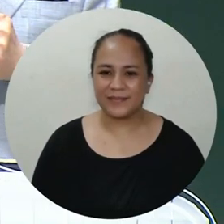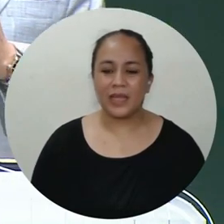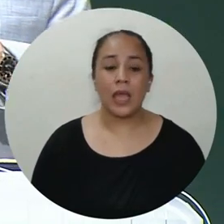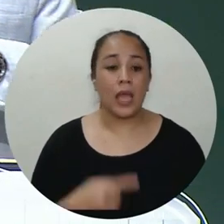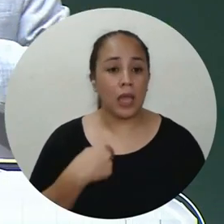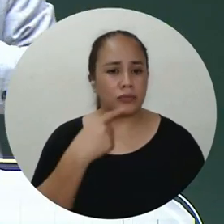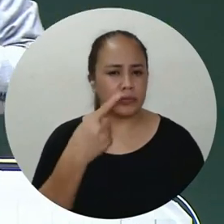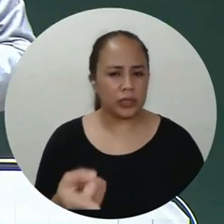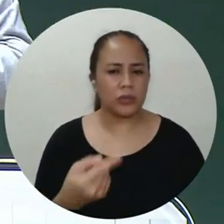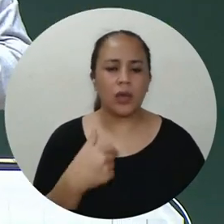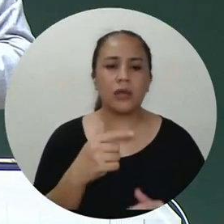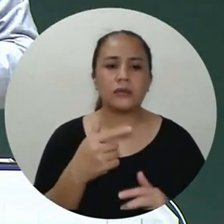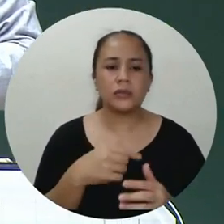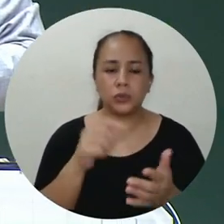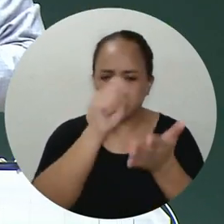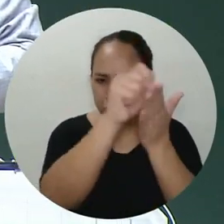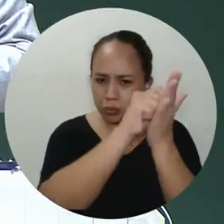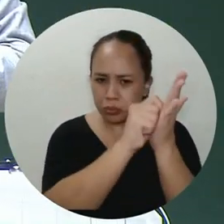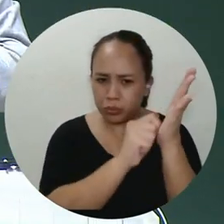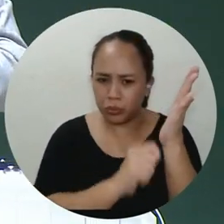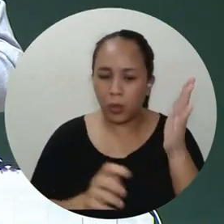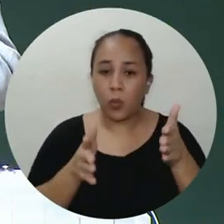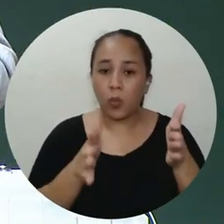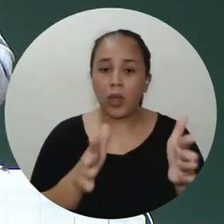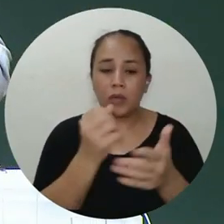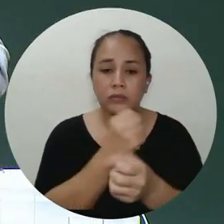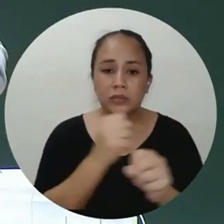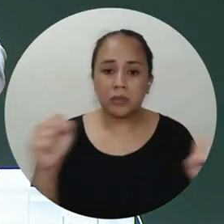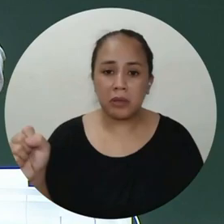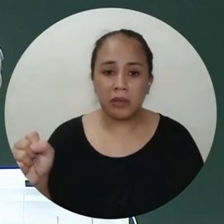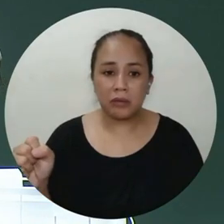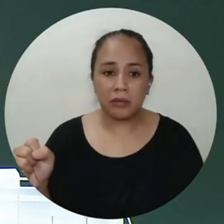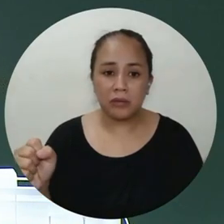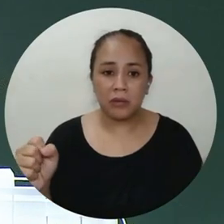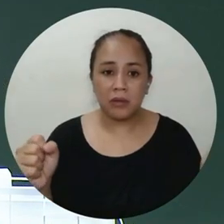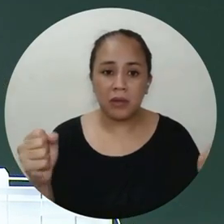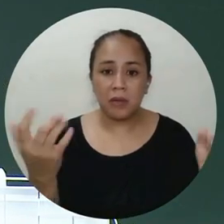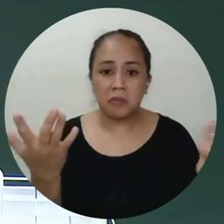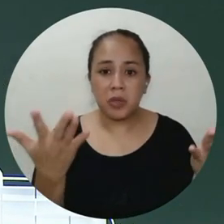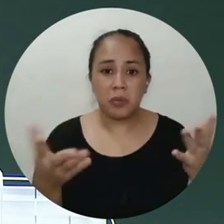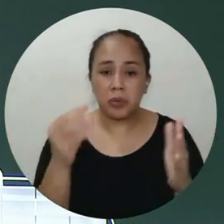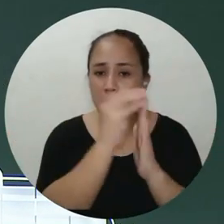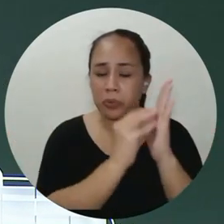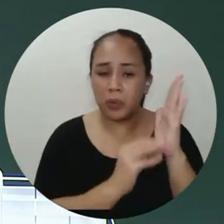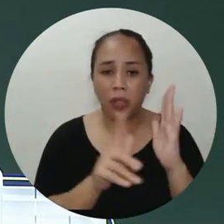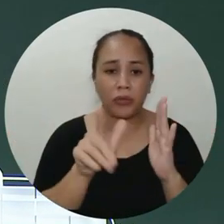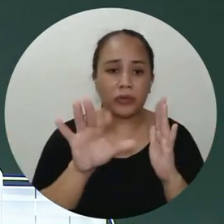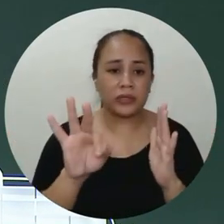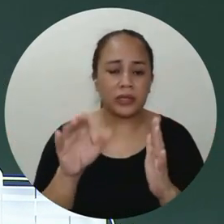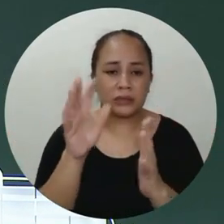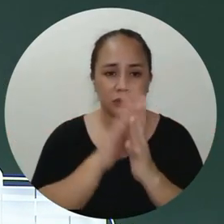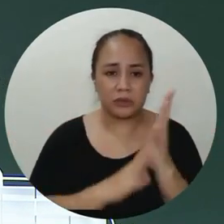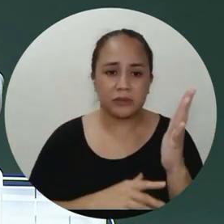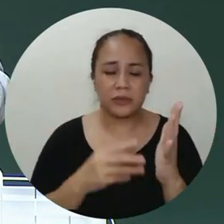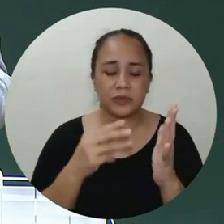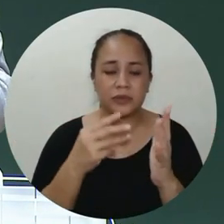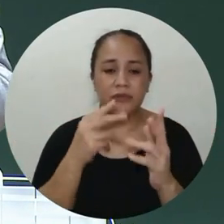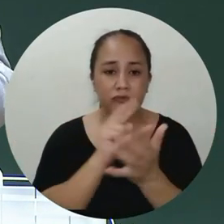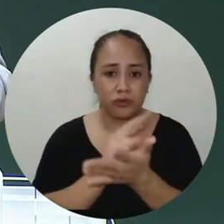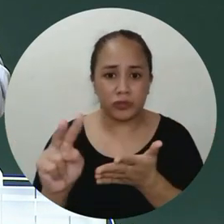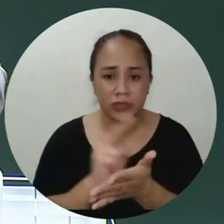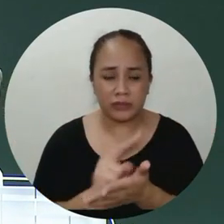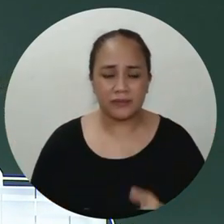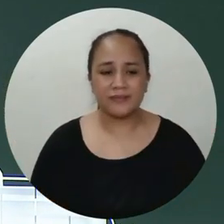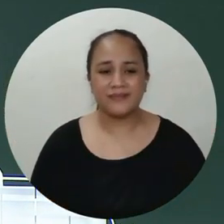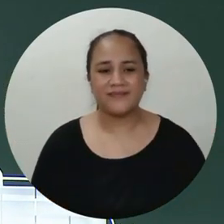to write down the way of salvation, then you must be able to write down 39 scripture verses. 구원받은 축복이 무엇인지 예수 안 믿는 불신자 어떤